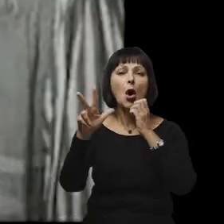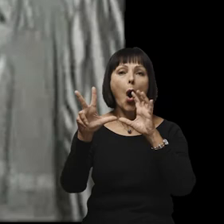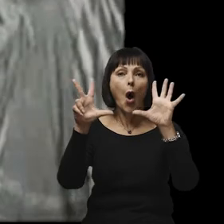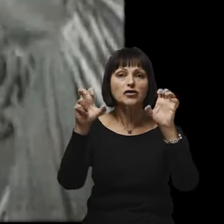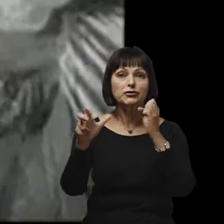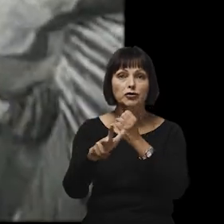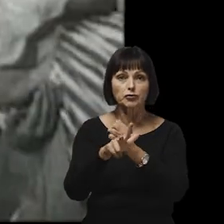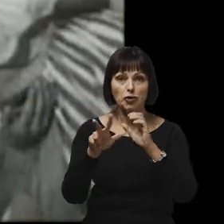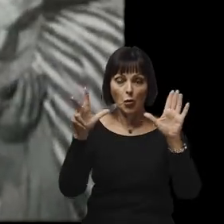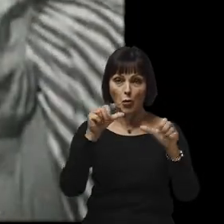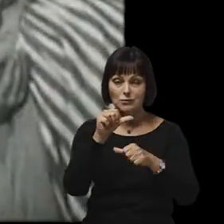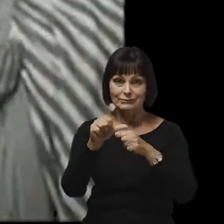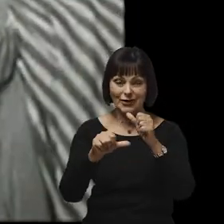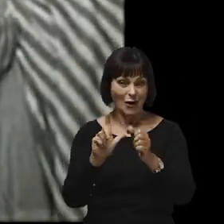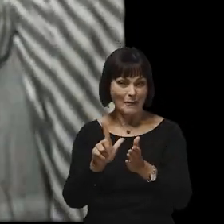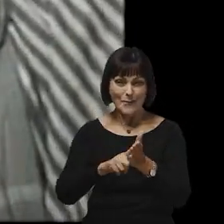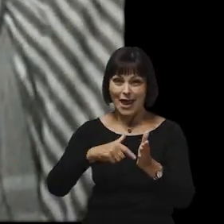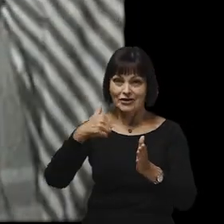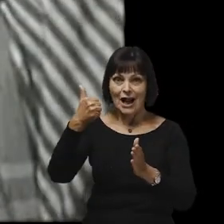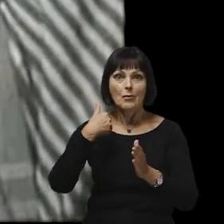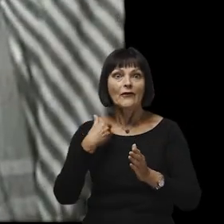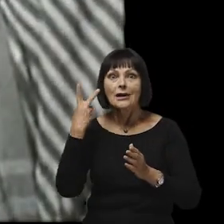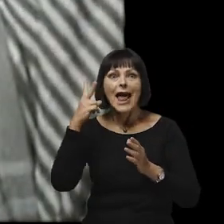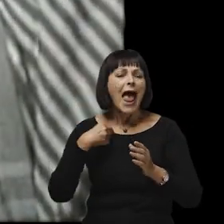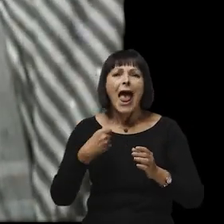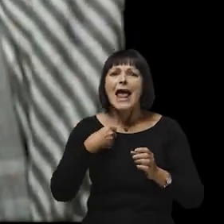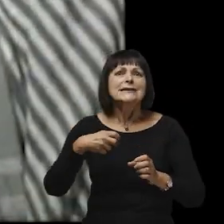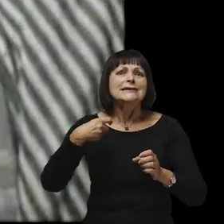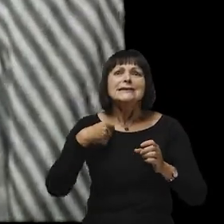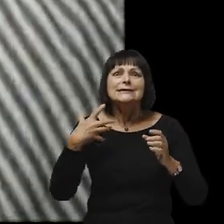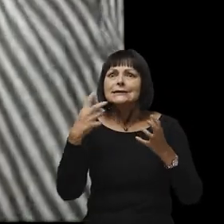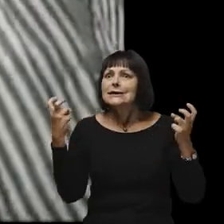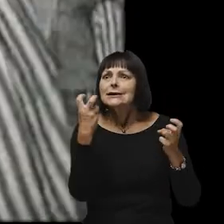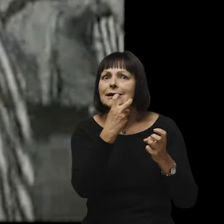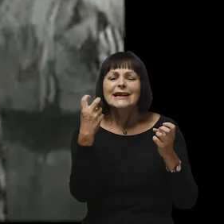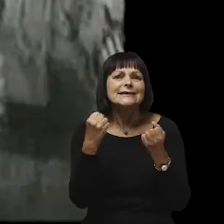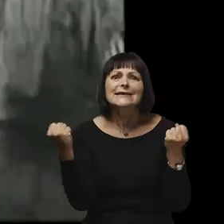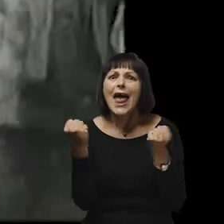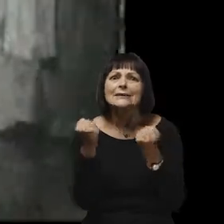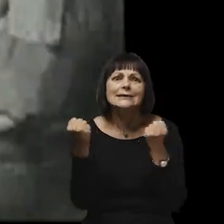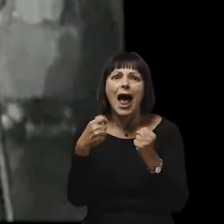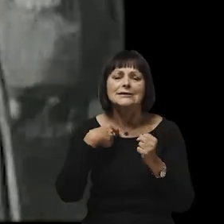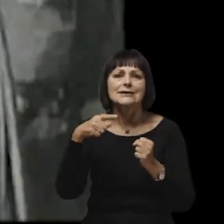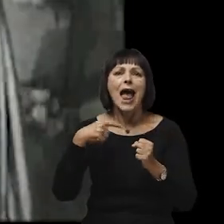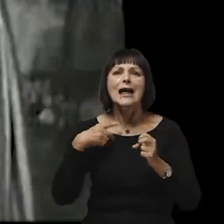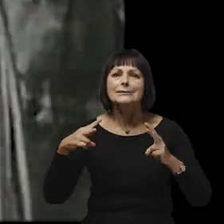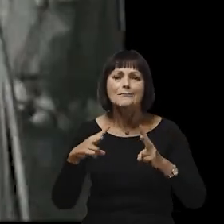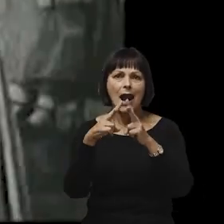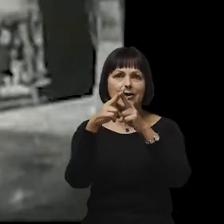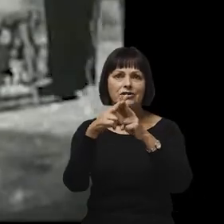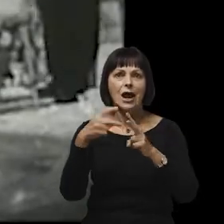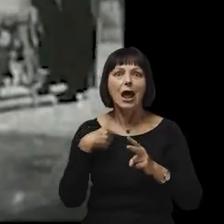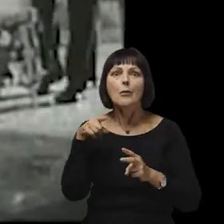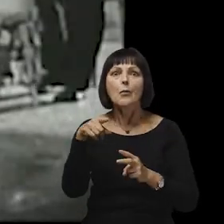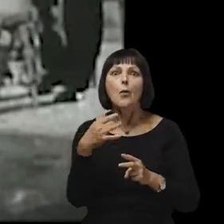1888 roku. Paryski debiut Paderewskiego uznano za sensację sezonu. Artystę nazywano Lwem Paryża.